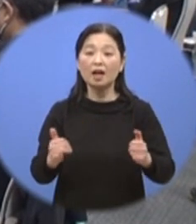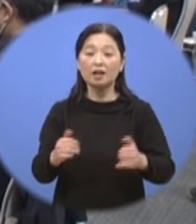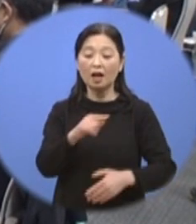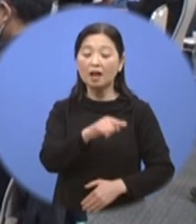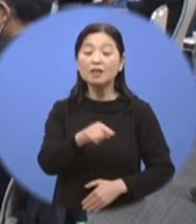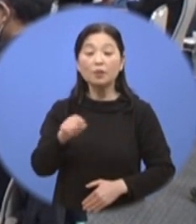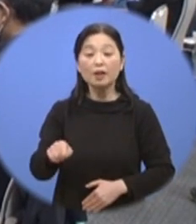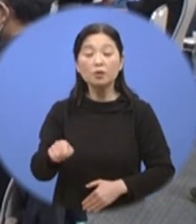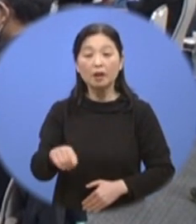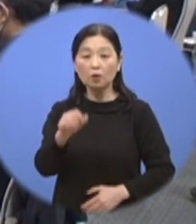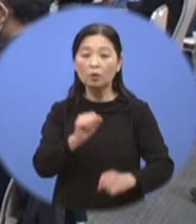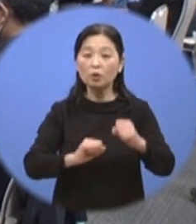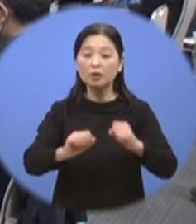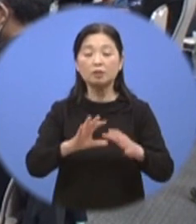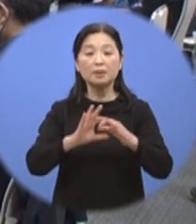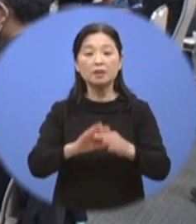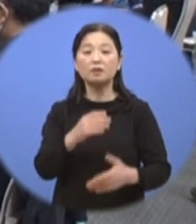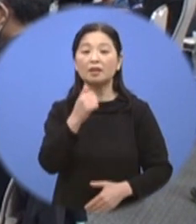しました。